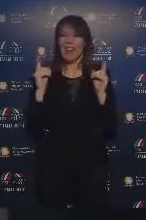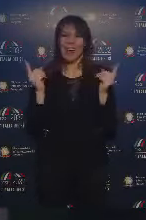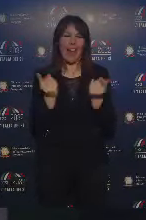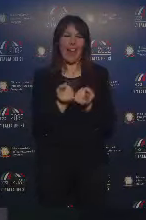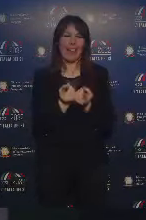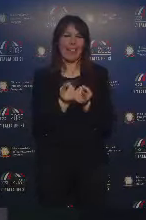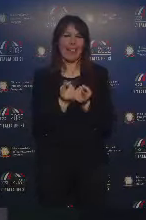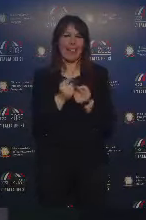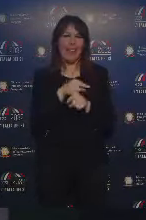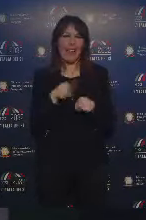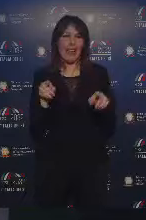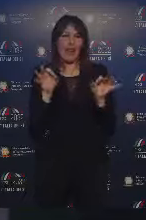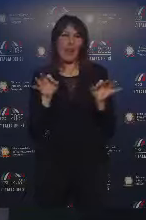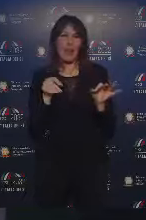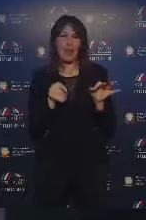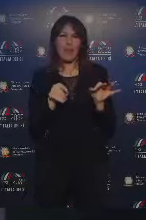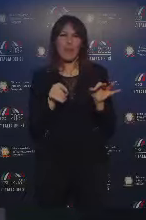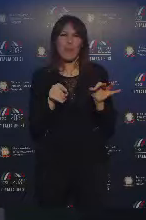per